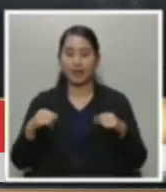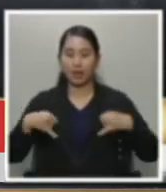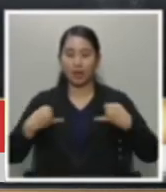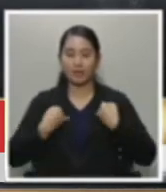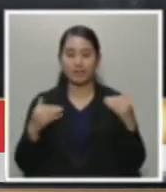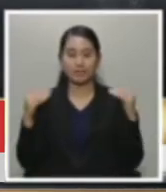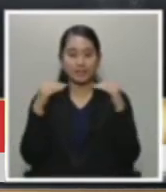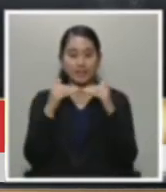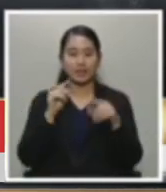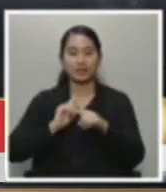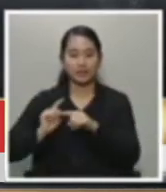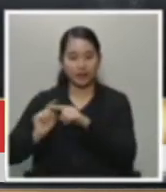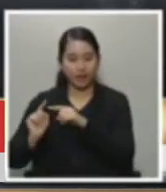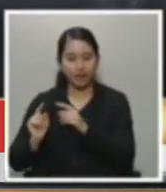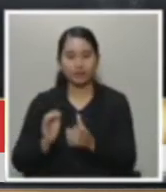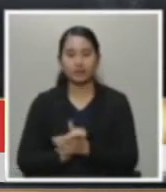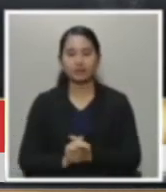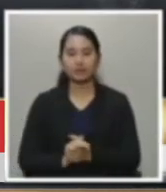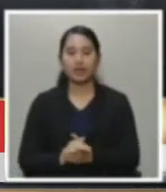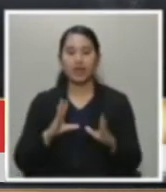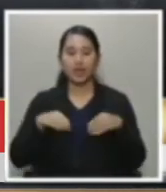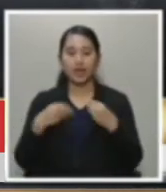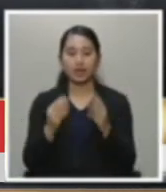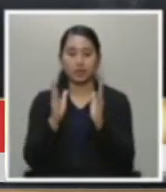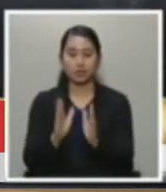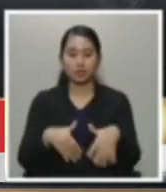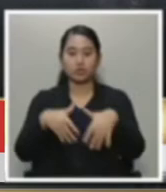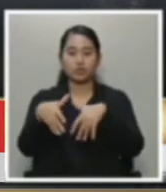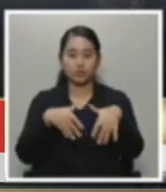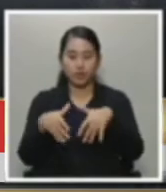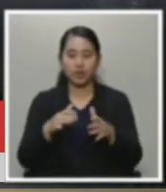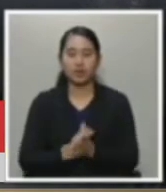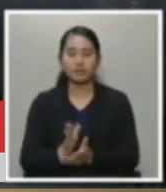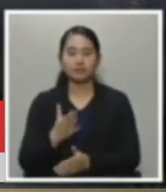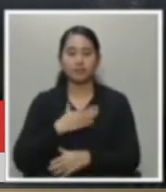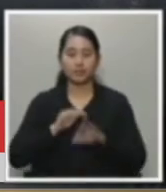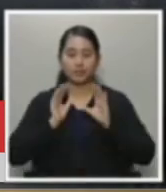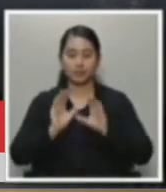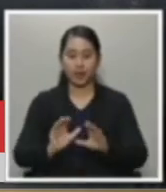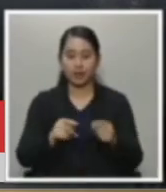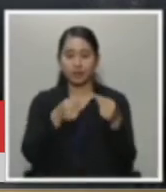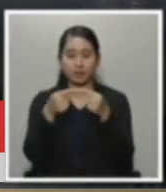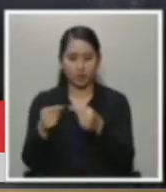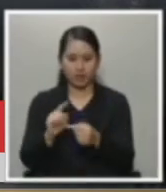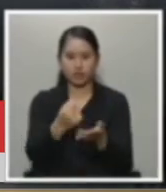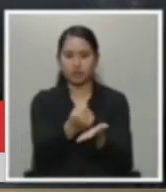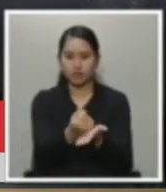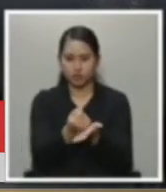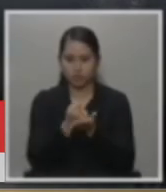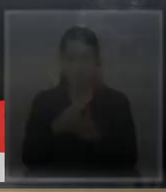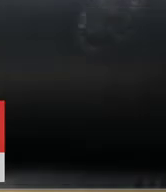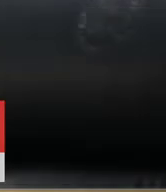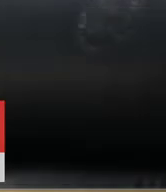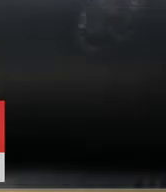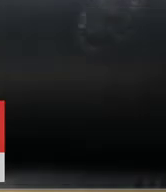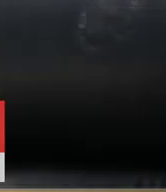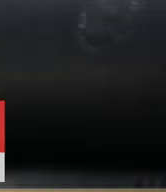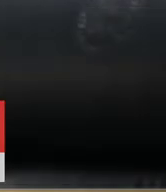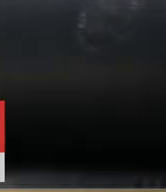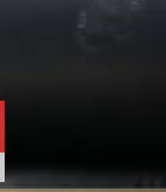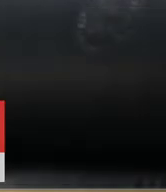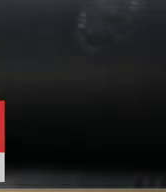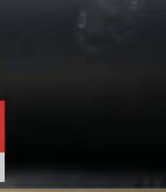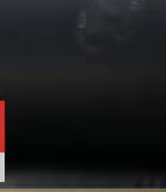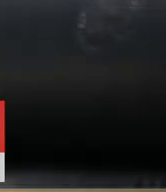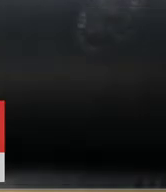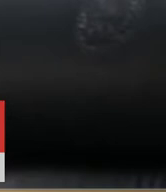สิทธิ์ในที่ทำกินให้กับพี่น้องราษฎรก็เลยอยากผ่านท่านประธานว่าช่วยหน่อยนะครับไปจังหวัดสุรินทร์นะครับไปดูที่อำเ